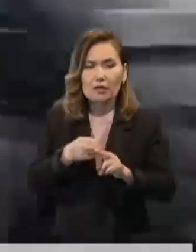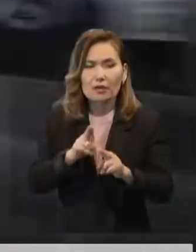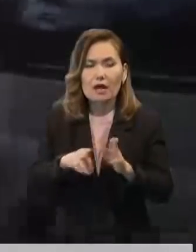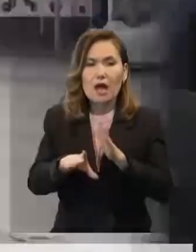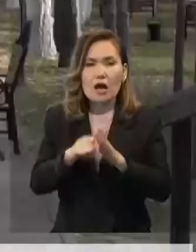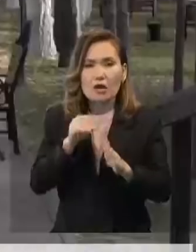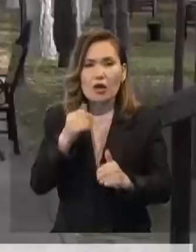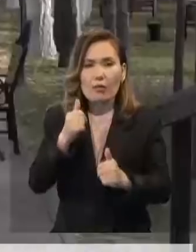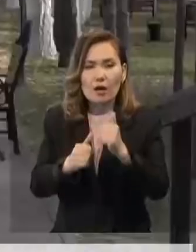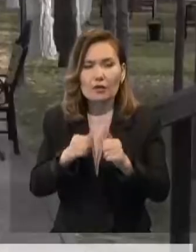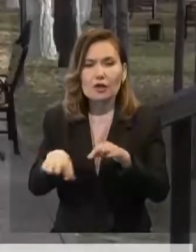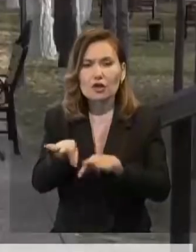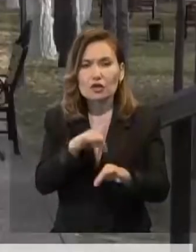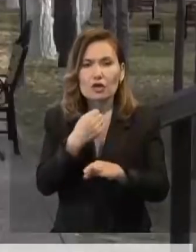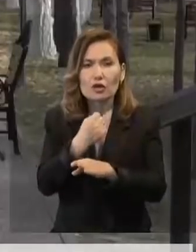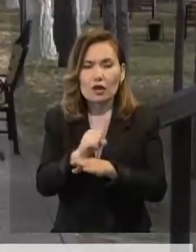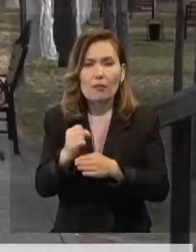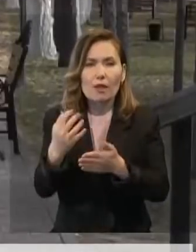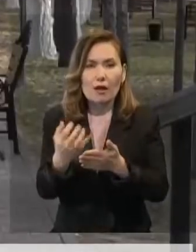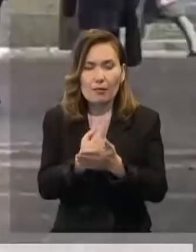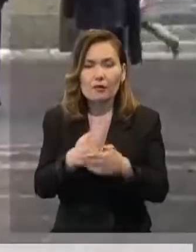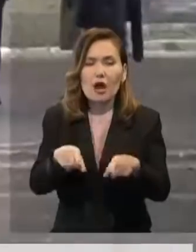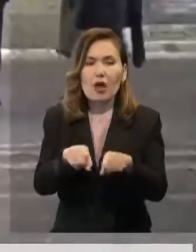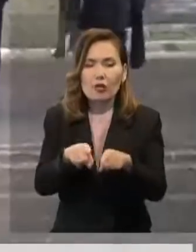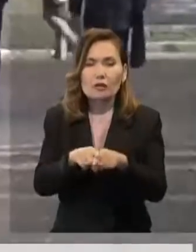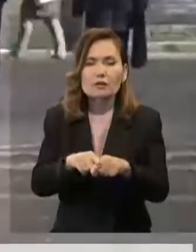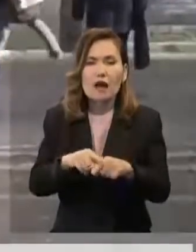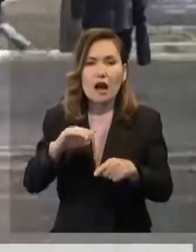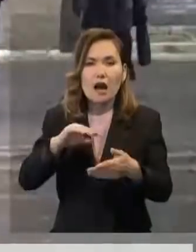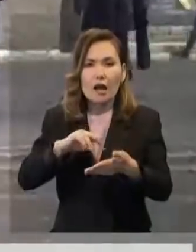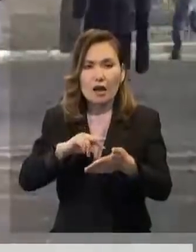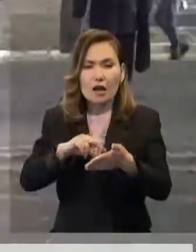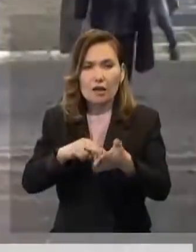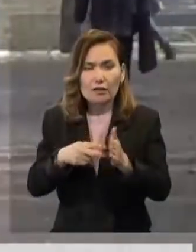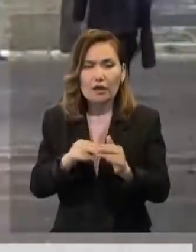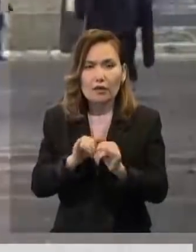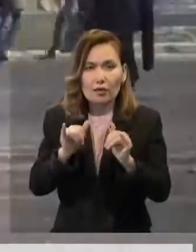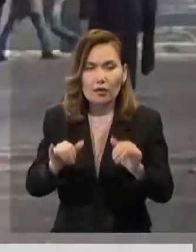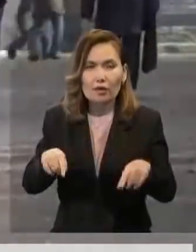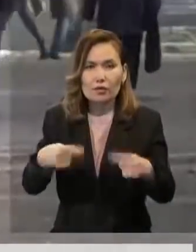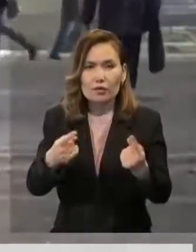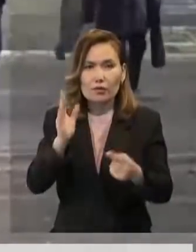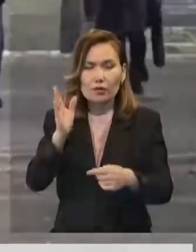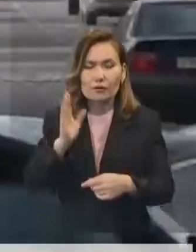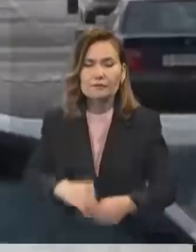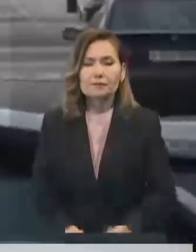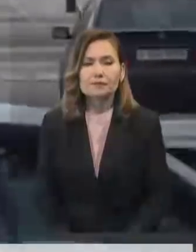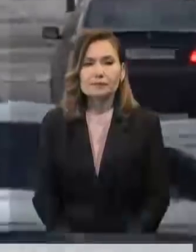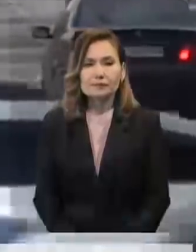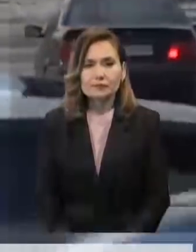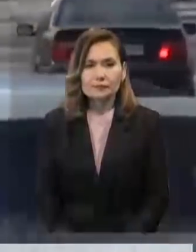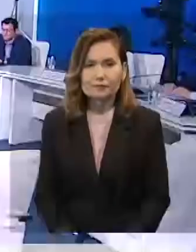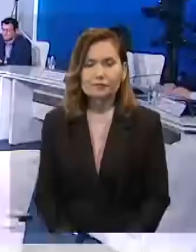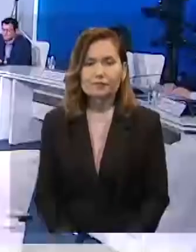іріктеу кезеңінен өткен жобалар іске асатынын айтады. Бірақ жүзеге асырудың нақты мерзімі белгісіз.